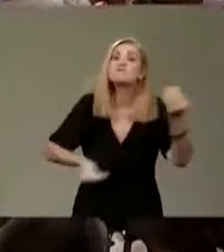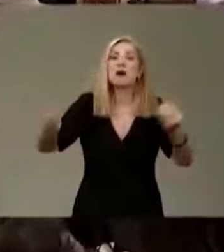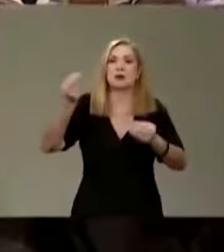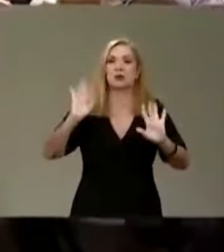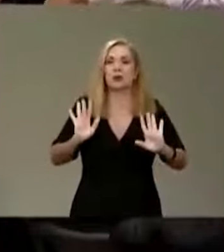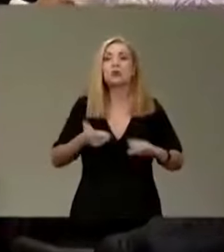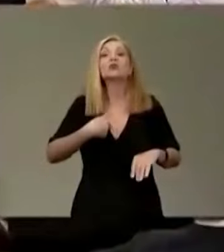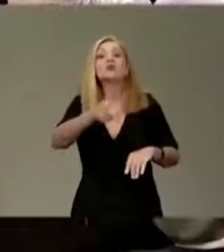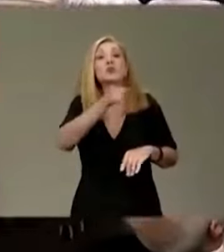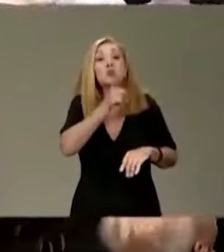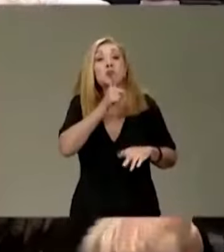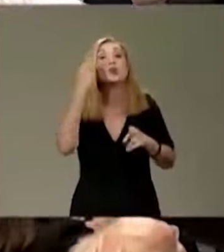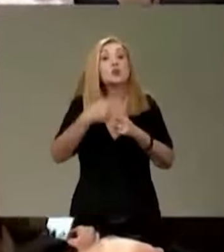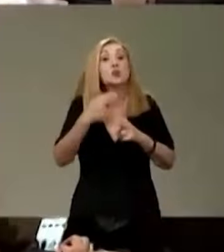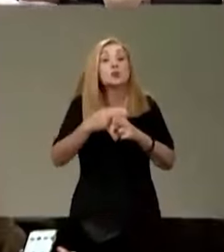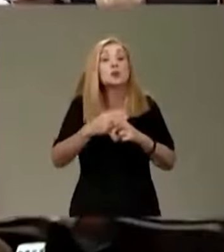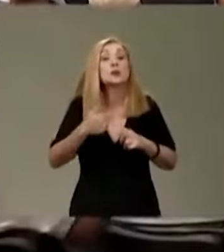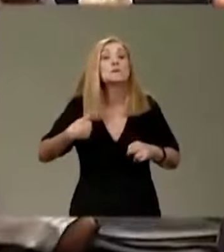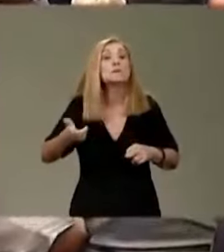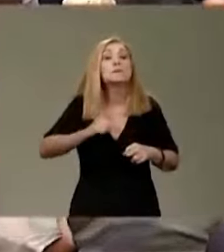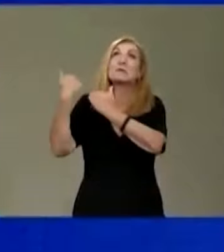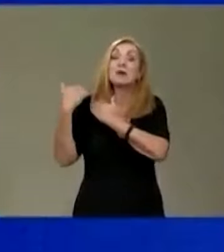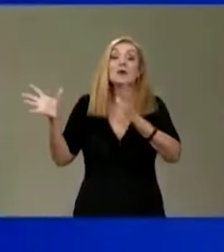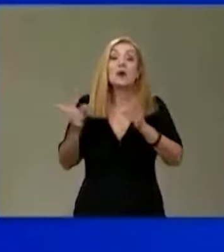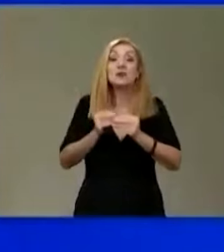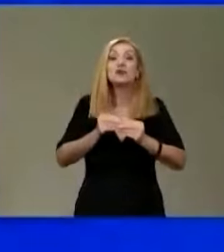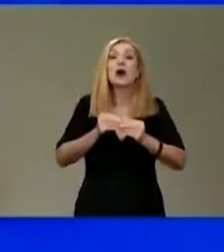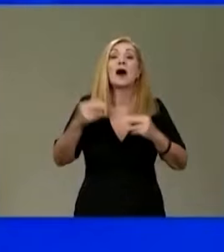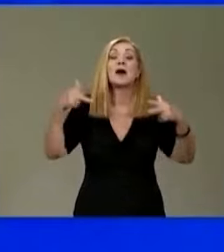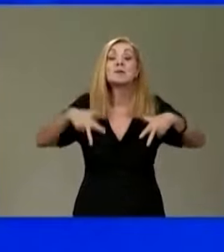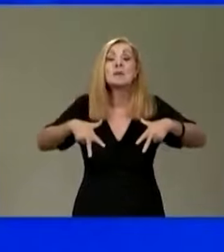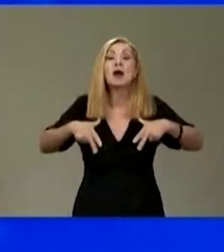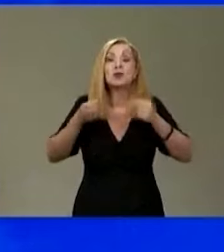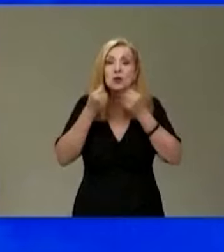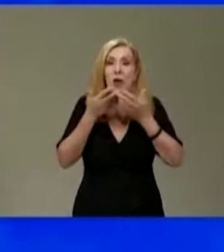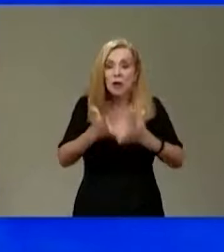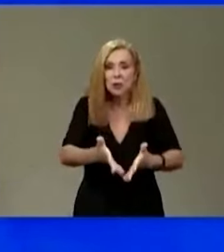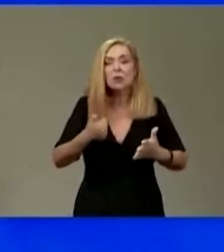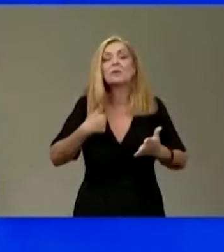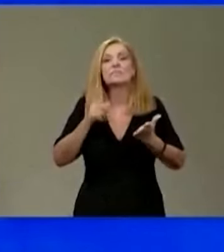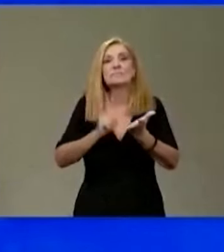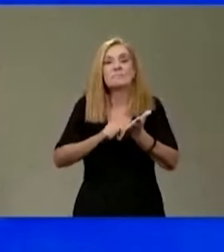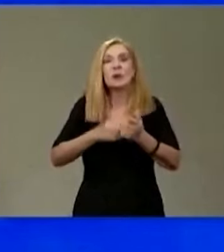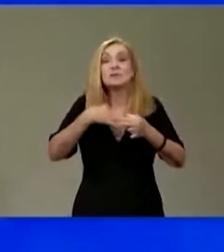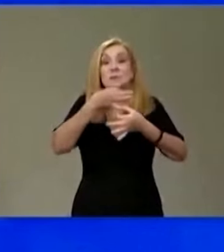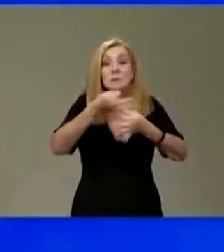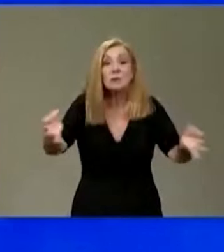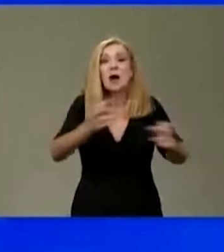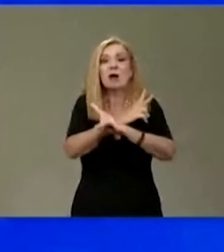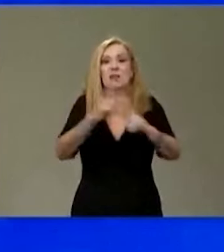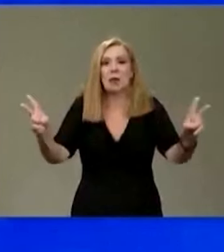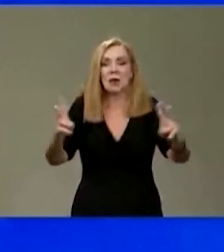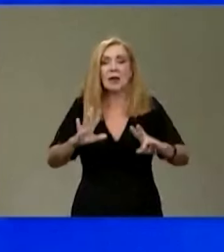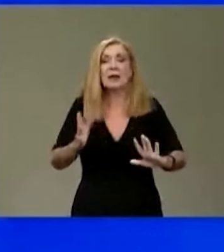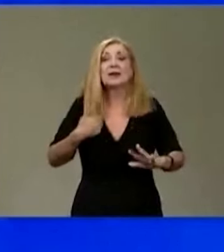kujdesin fiskal në përputhje me regulat e bashkimit e Europian. Rruga e përparimit komptar është apur dhe ne duhet të ndjekim